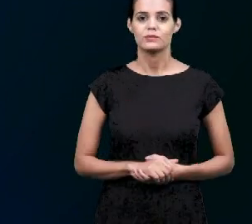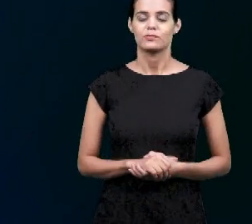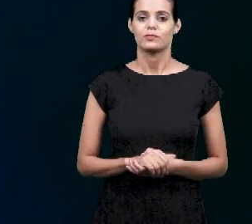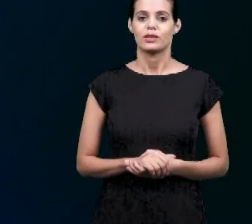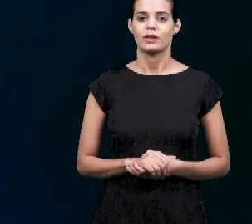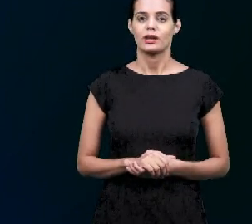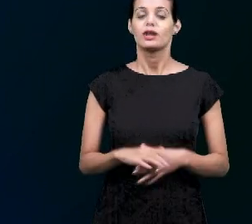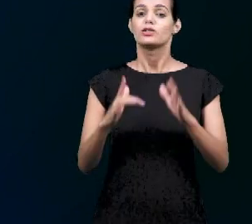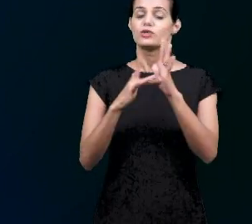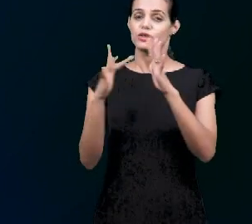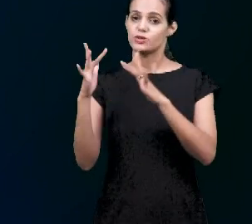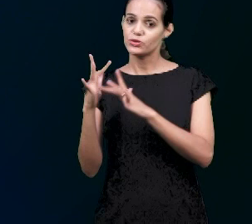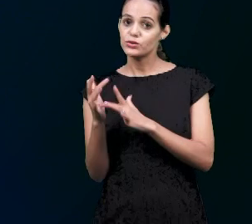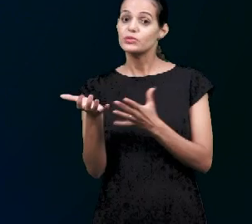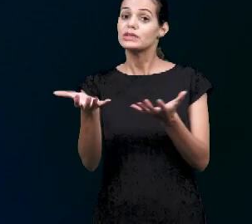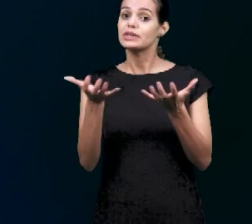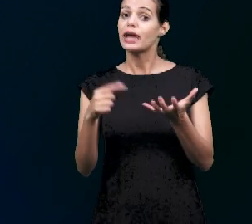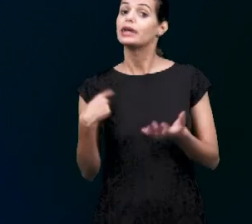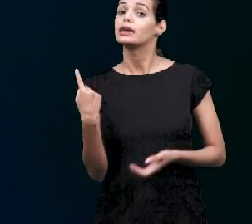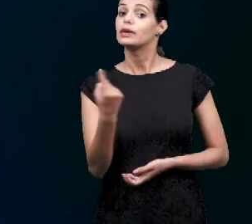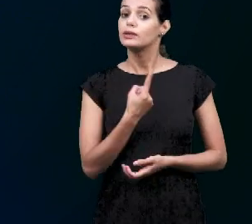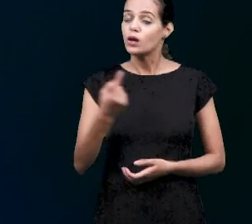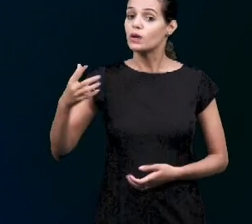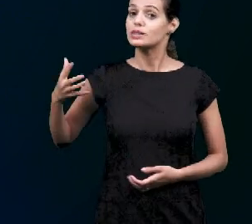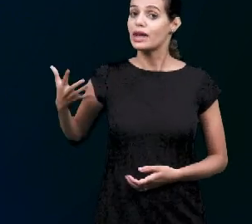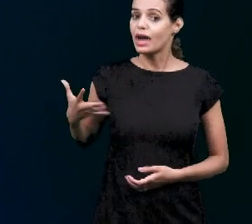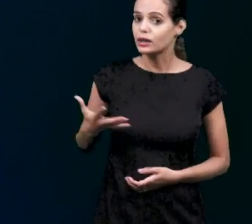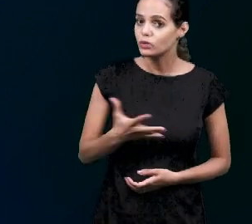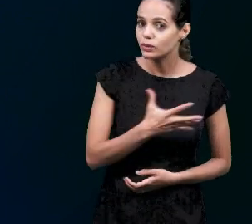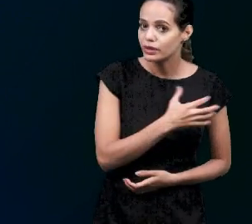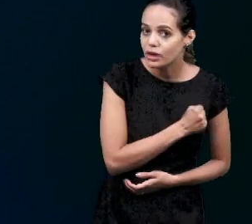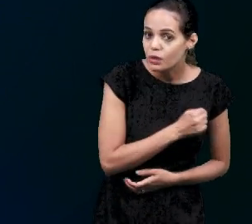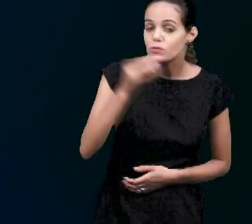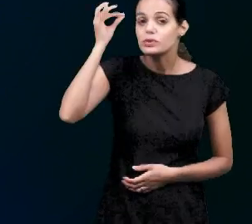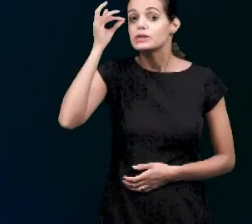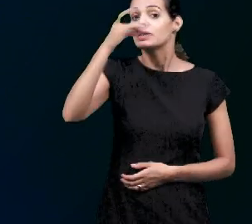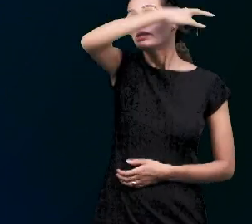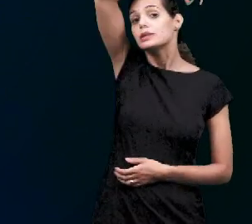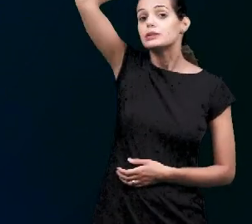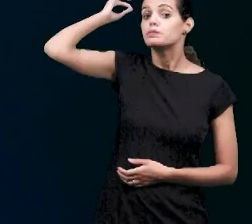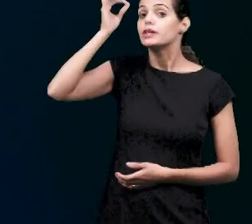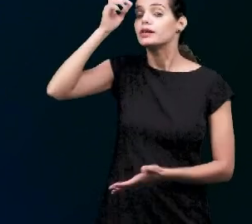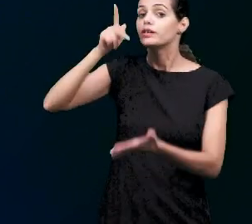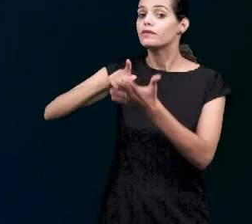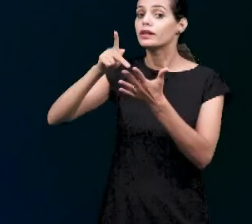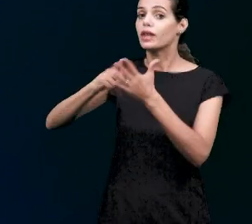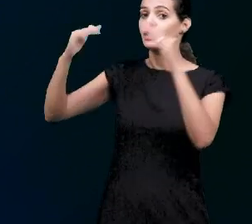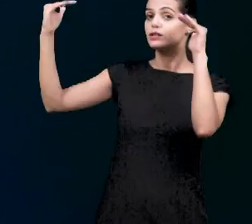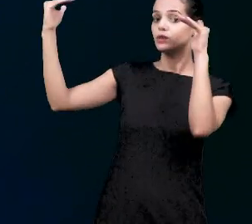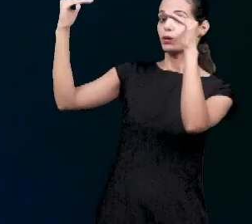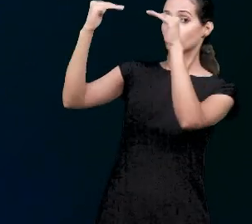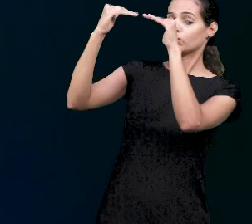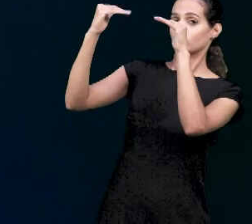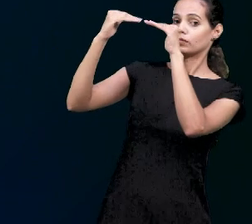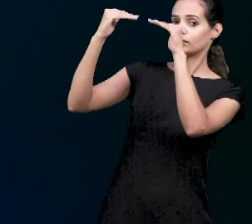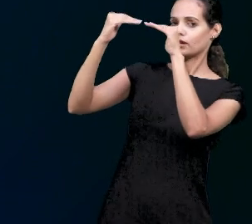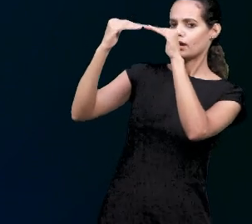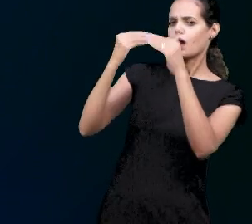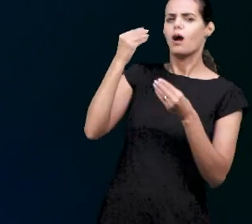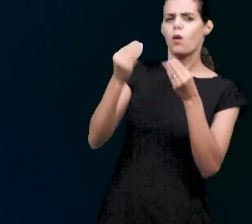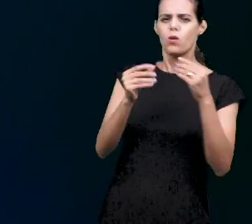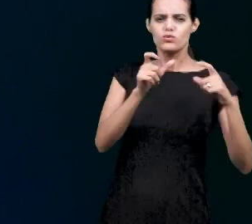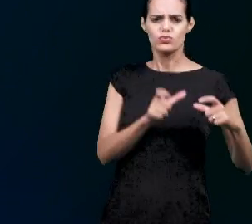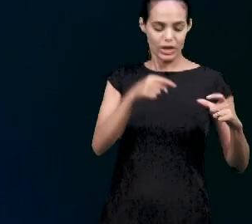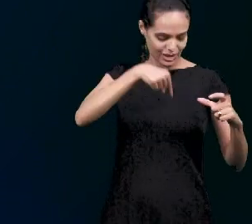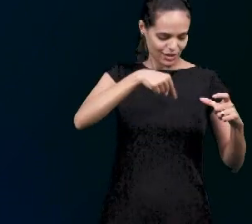on adore. Et à la fin du dialogue, elle a compris que Jésus était le Christ, envoyé de Dieu. Et ainsi, elle